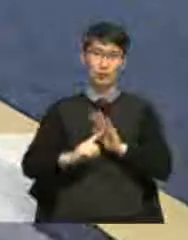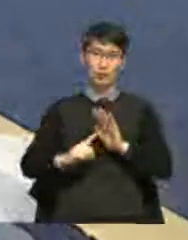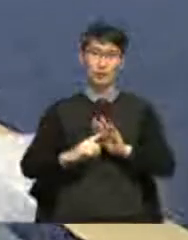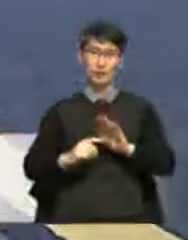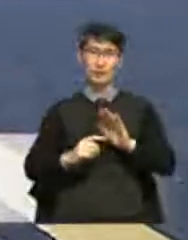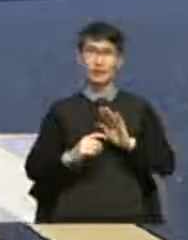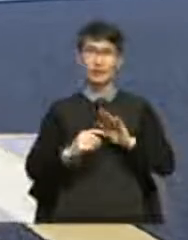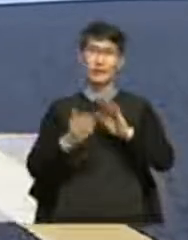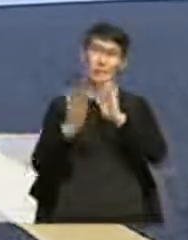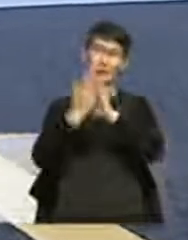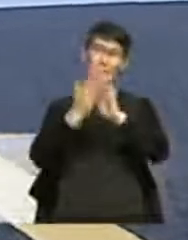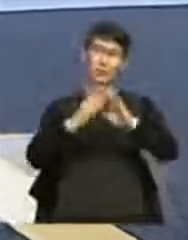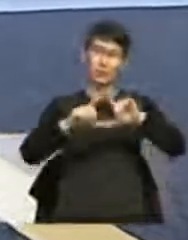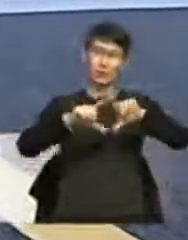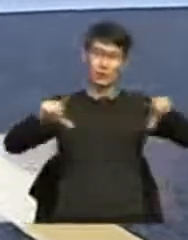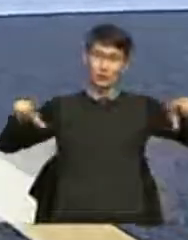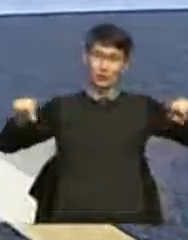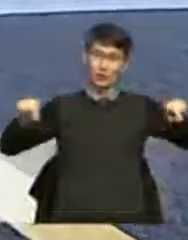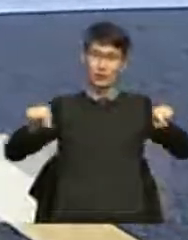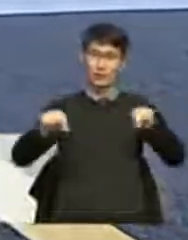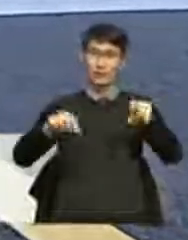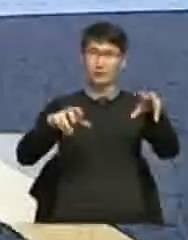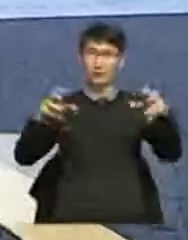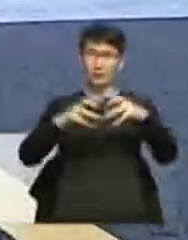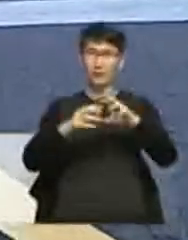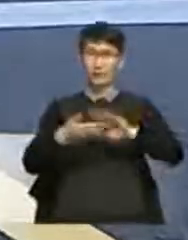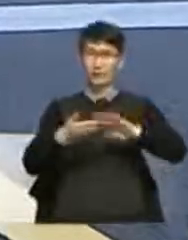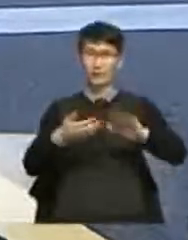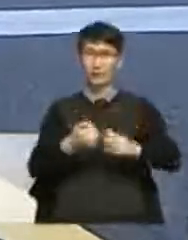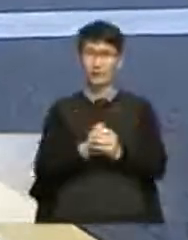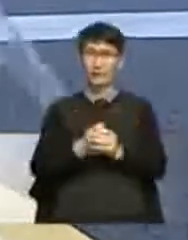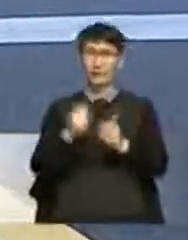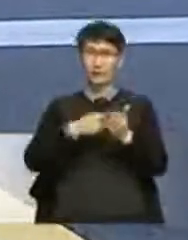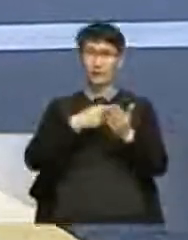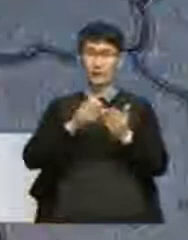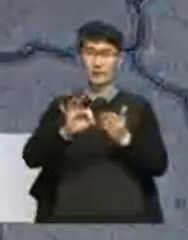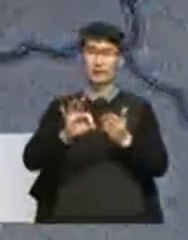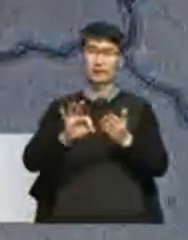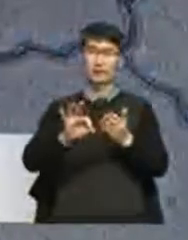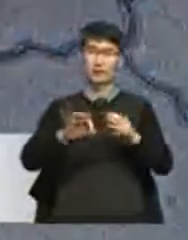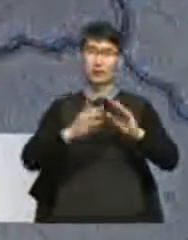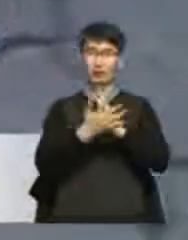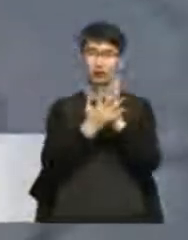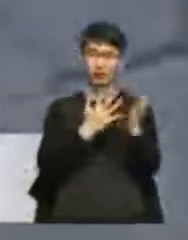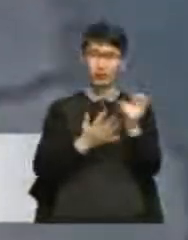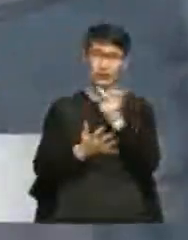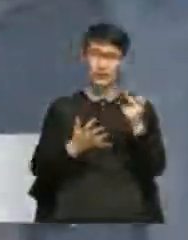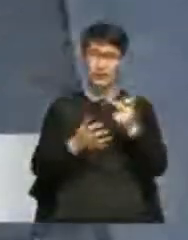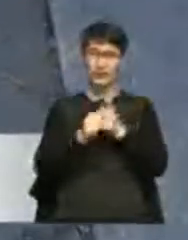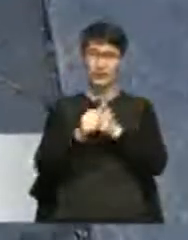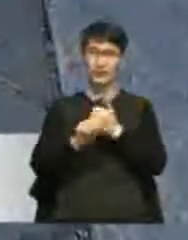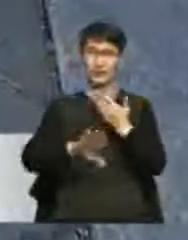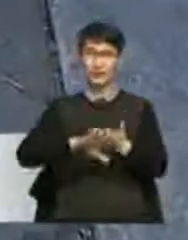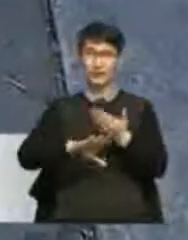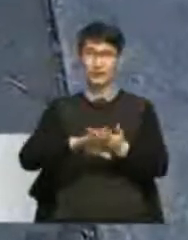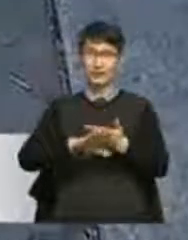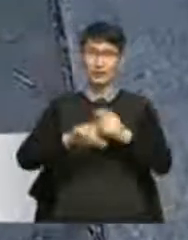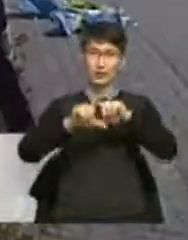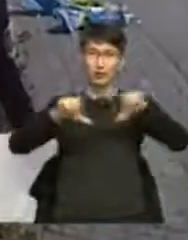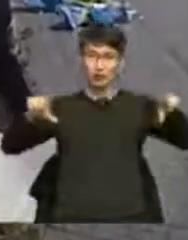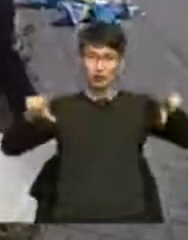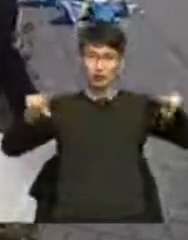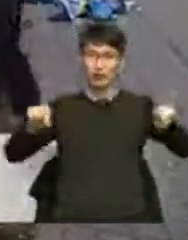무단으로 게시된 벽보나 전단지, 현수막 등을 포함합니다. 보상금은 광고물의 종류와 크기에 따라 다르며 현수막의